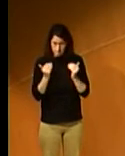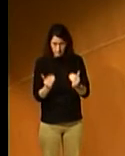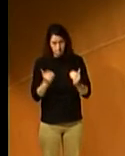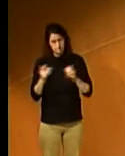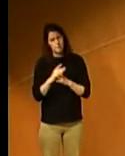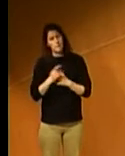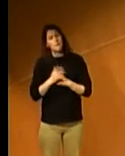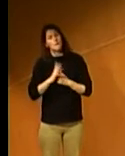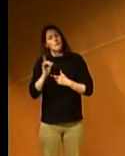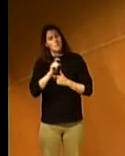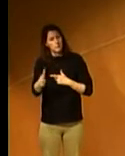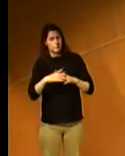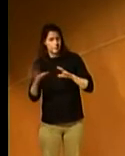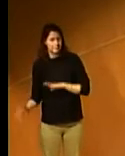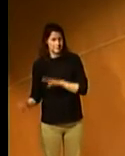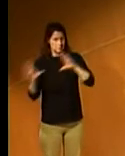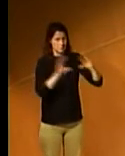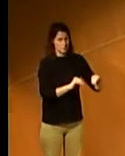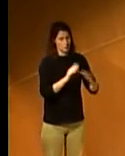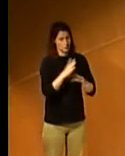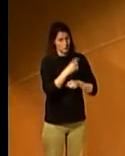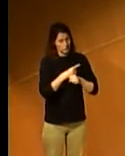je suis venue en Lot-et-Garonne, j'ai passé le concours et